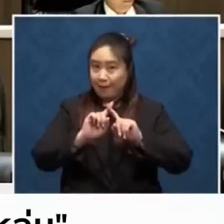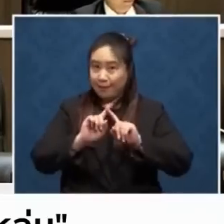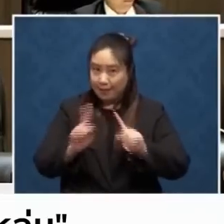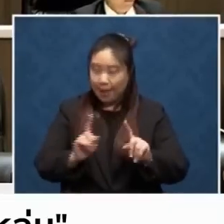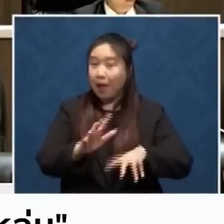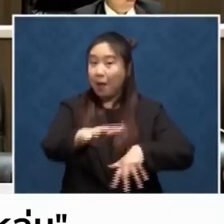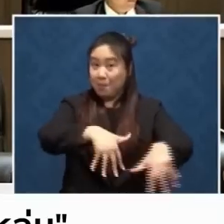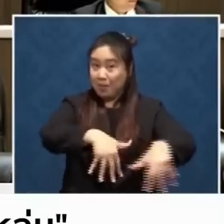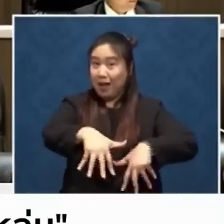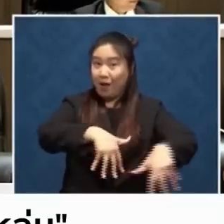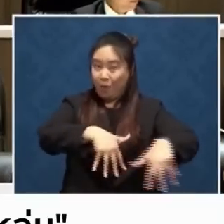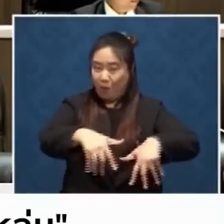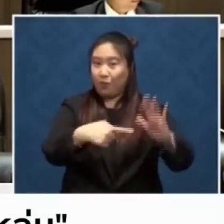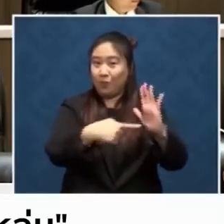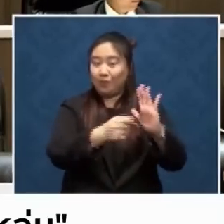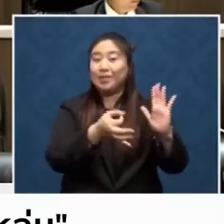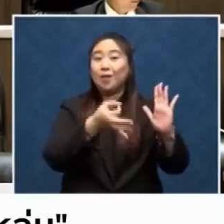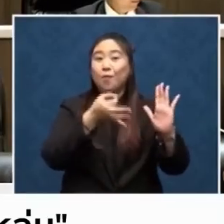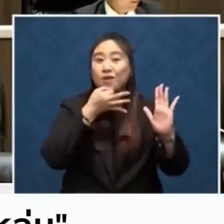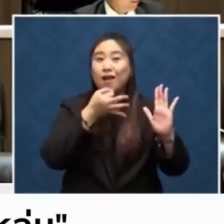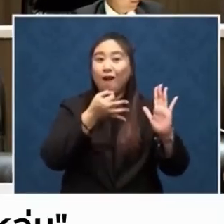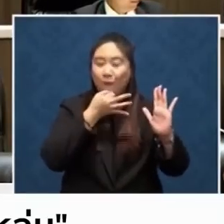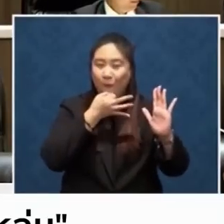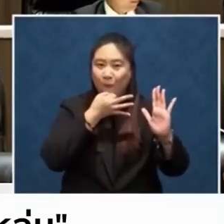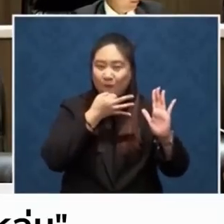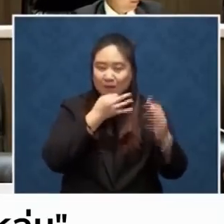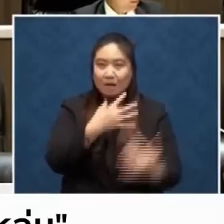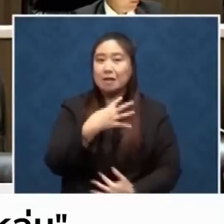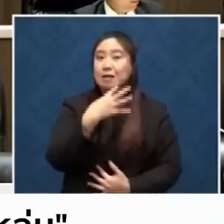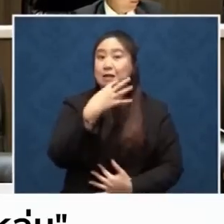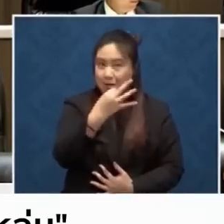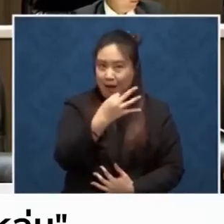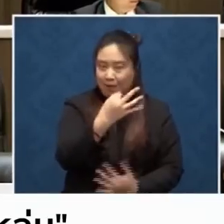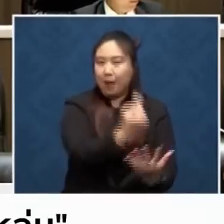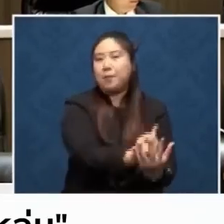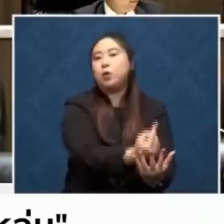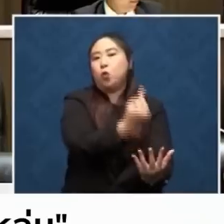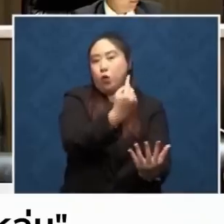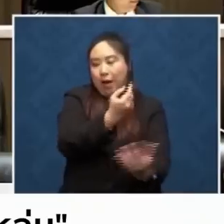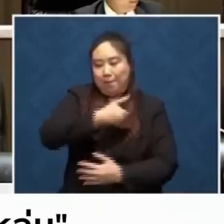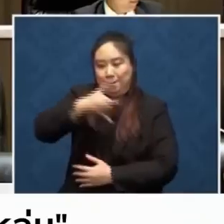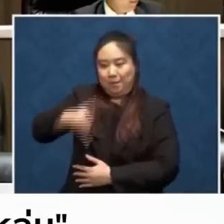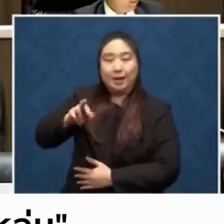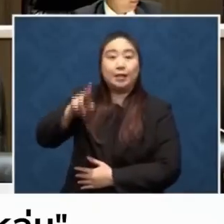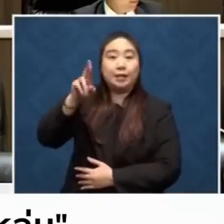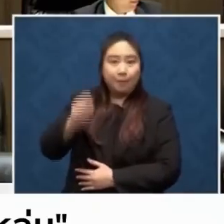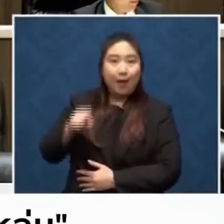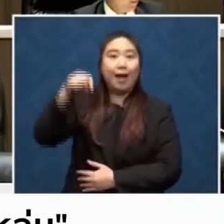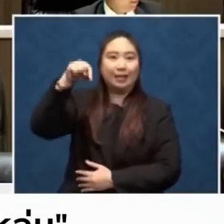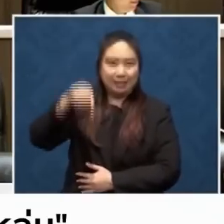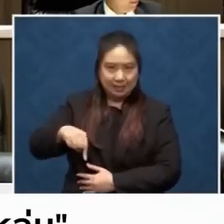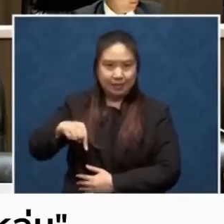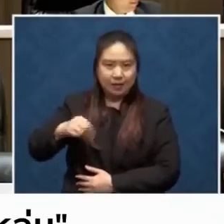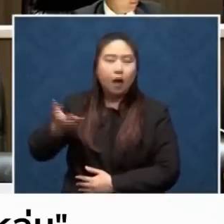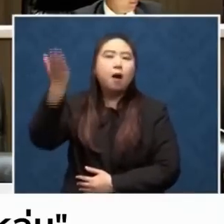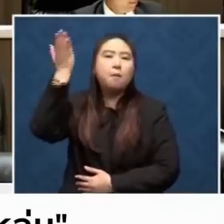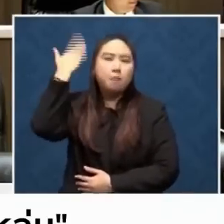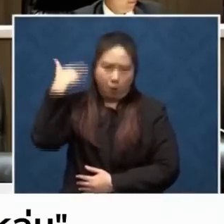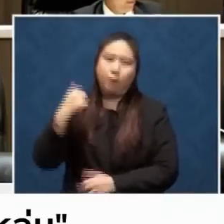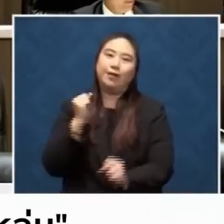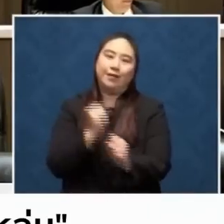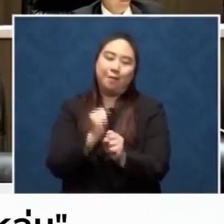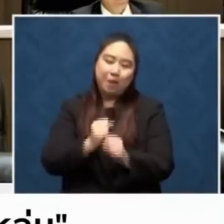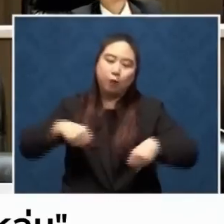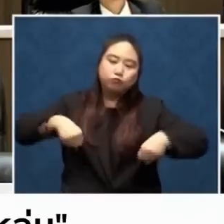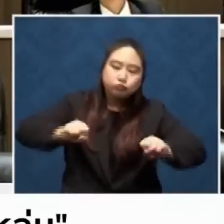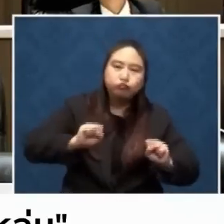างชัดเจนให้สมกับการเป็นนายกของประชาชนไม่ใช่นายกส้มหล่นแบบที่ใครเขาว่ากันจากนั้นก็เกิดการประท้วงกันยาวในห้